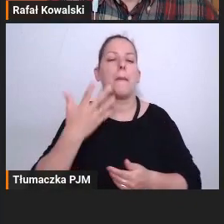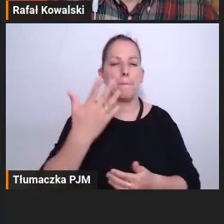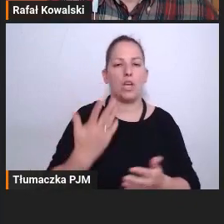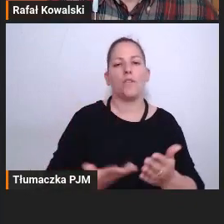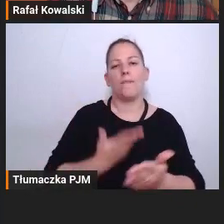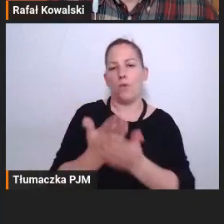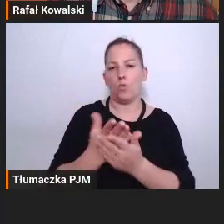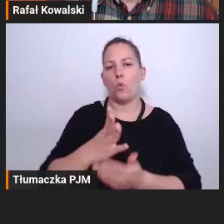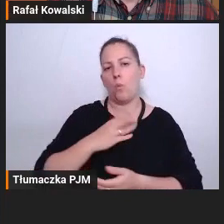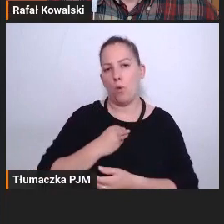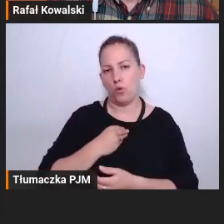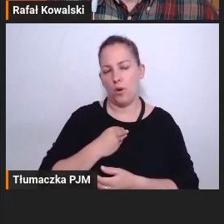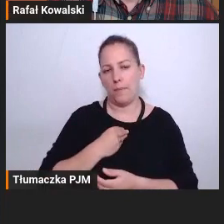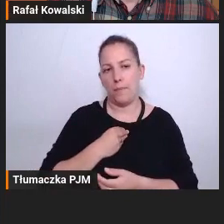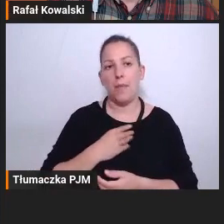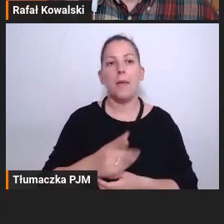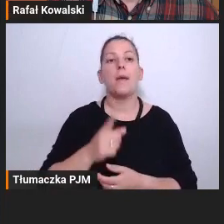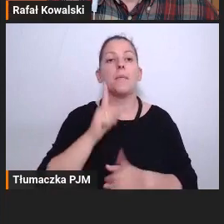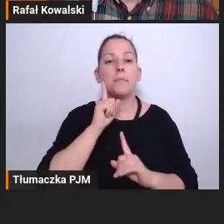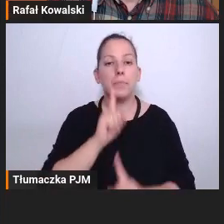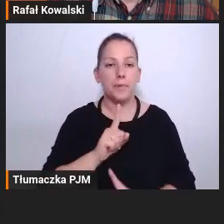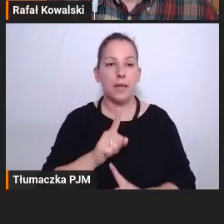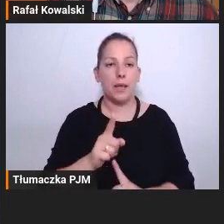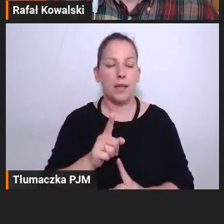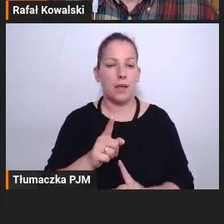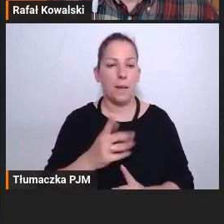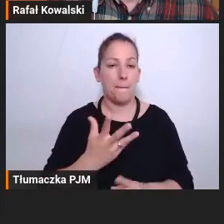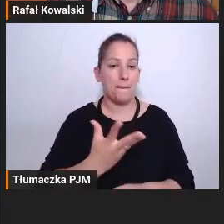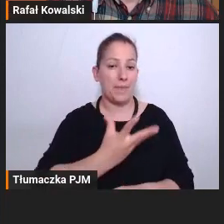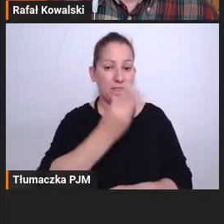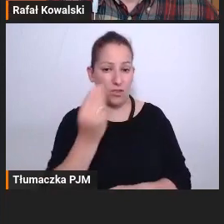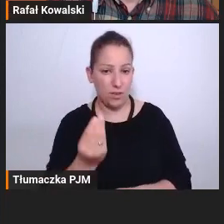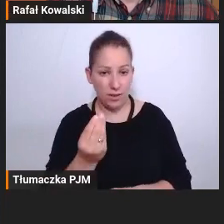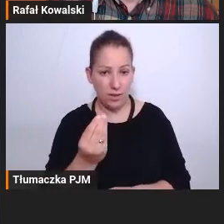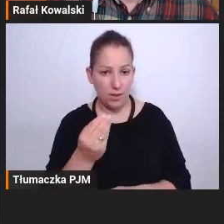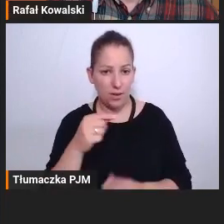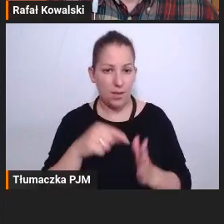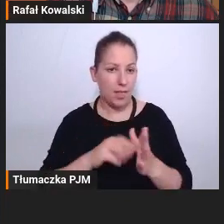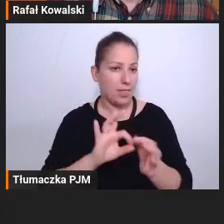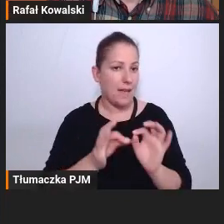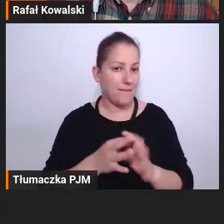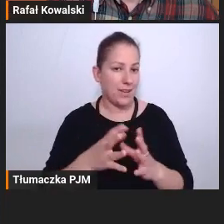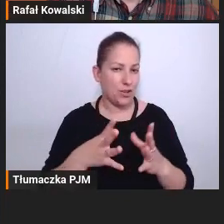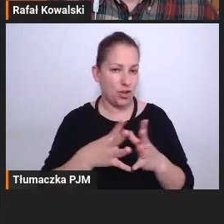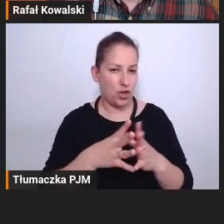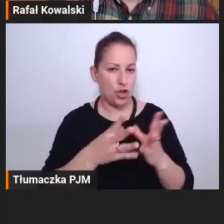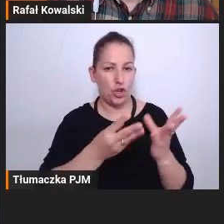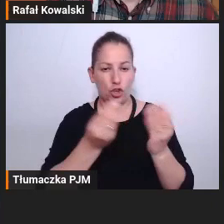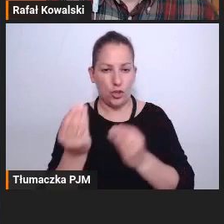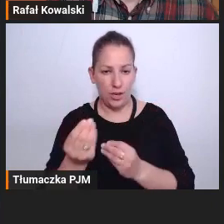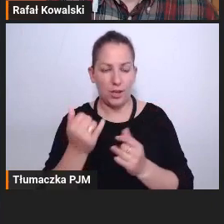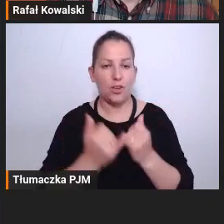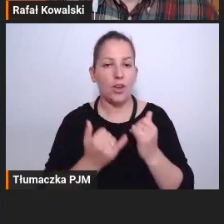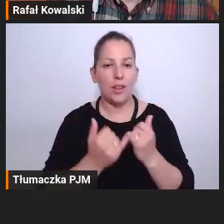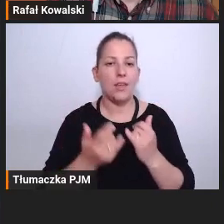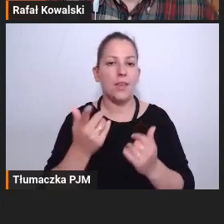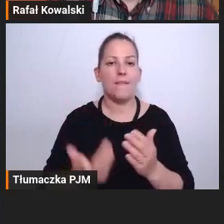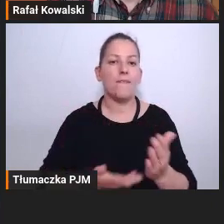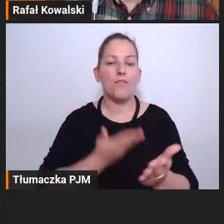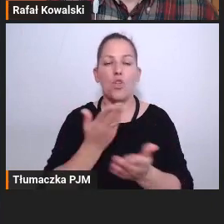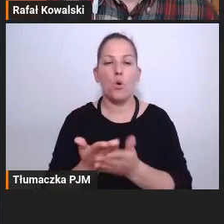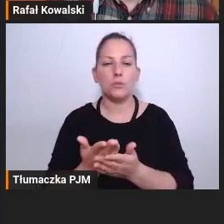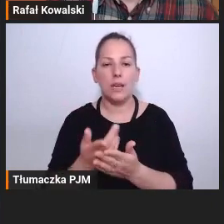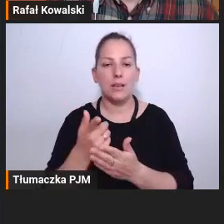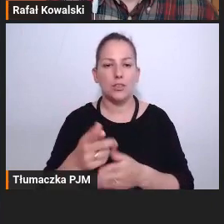można złożyć i potencjalnie przez te 5 dni, a nawet 10 dni, jeżeli ten wniosek będzie złożony właśnie